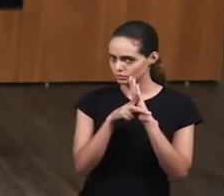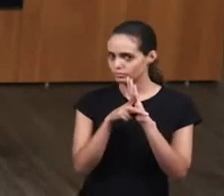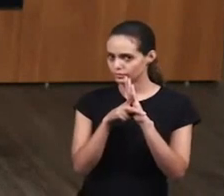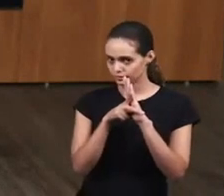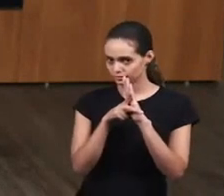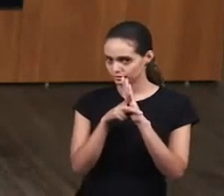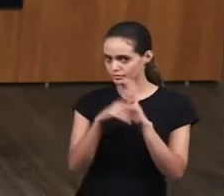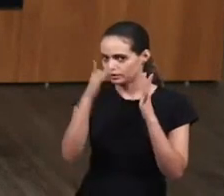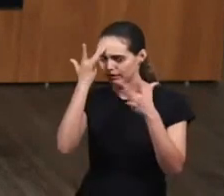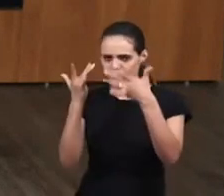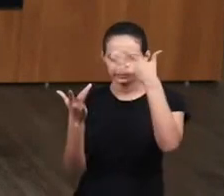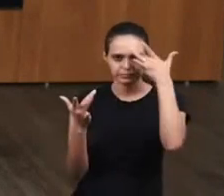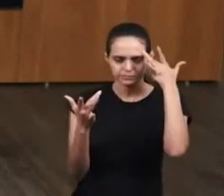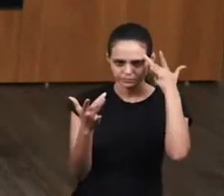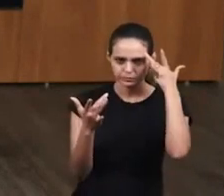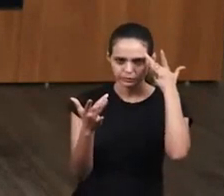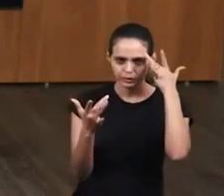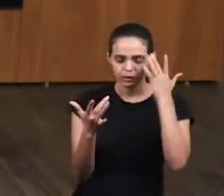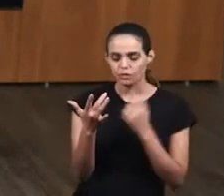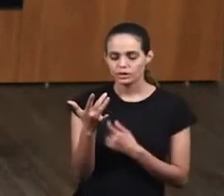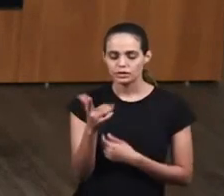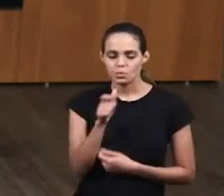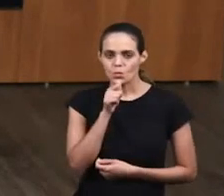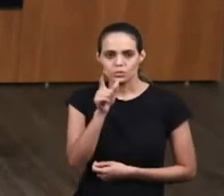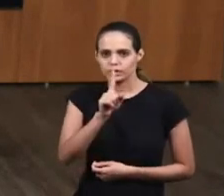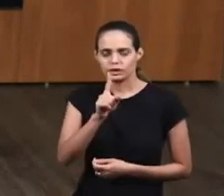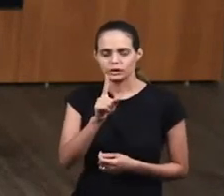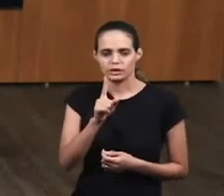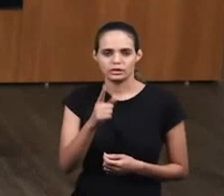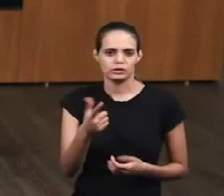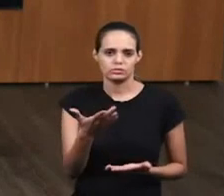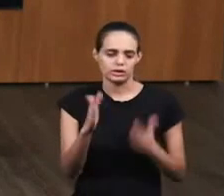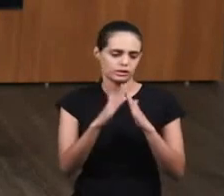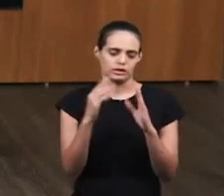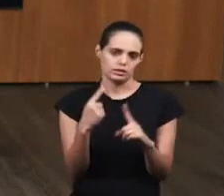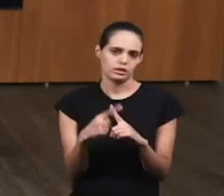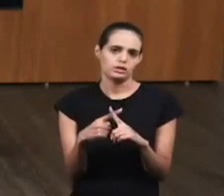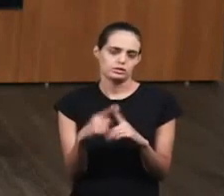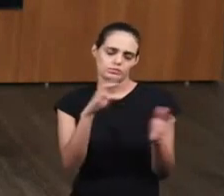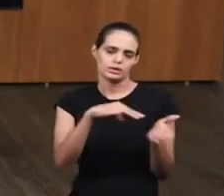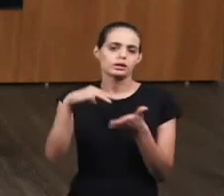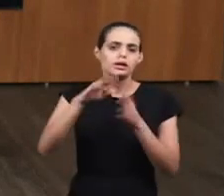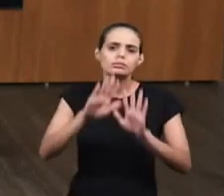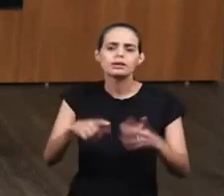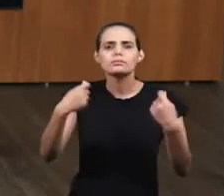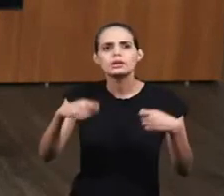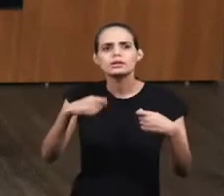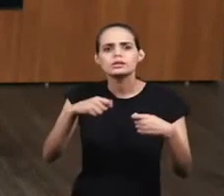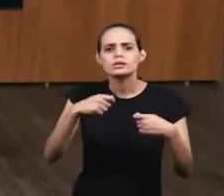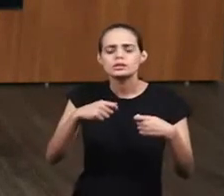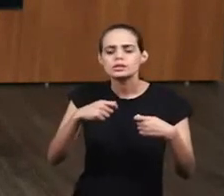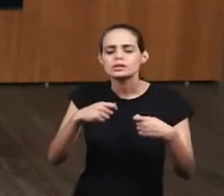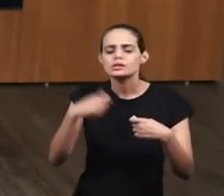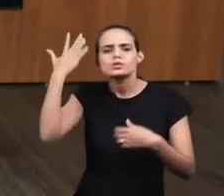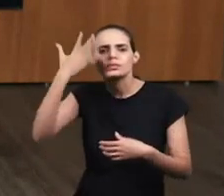steht ausschließlich denjenigen zur Verfügung, die noch nicht Mitglieder der christlichen Gemeinde Maranatha sind und die